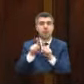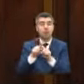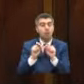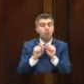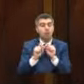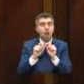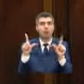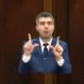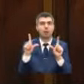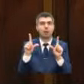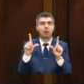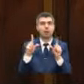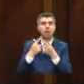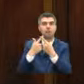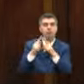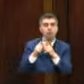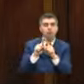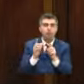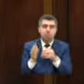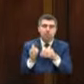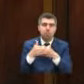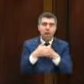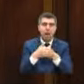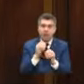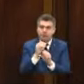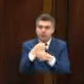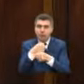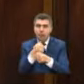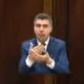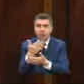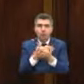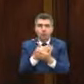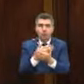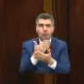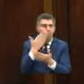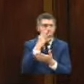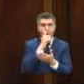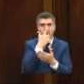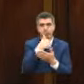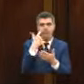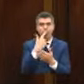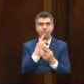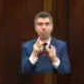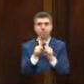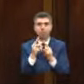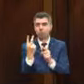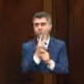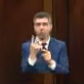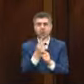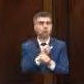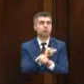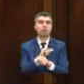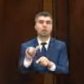واضح بدون اختباء، بدون الكلام بوجهين. اليوم حان الوقت